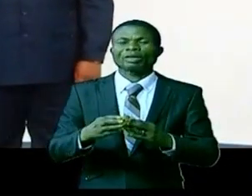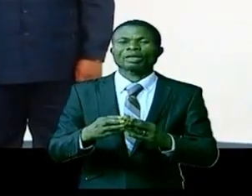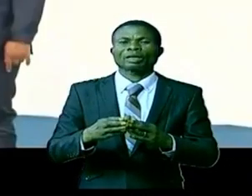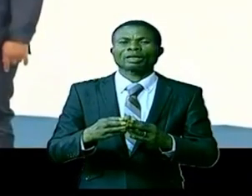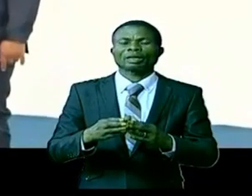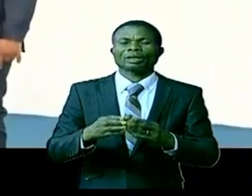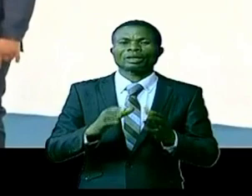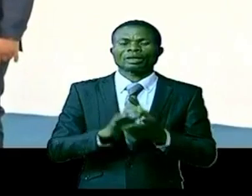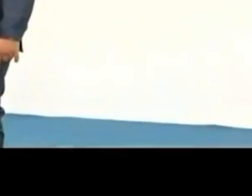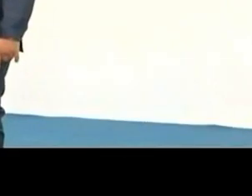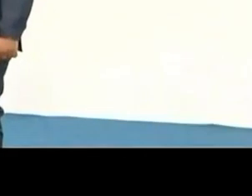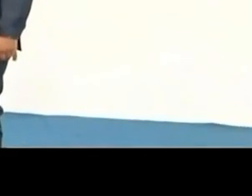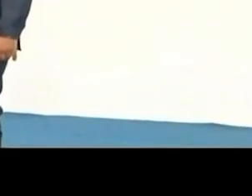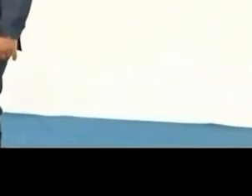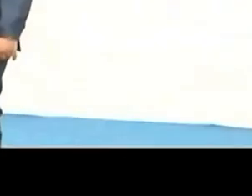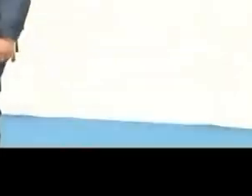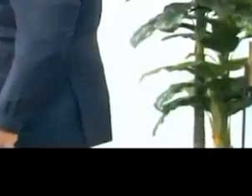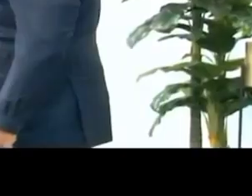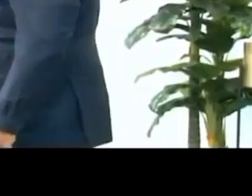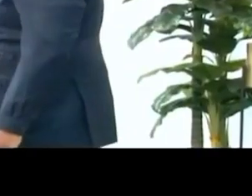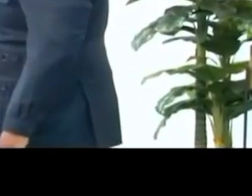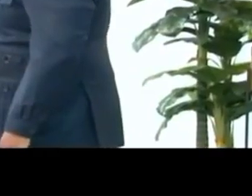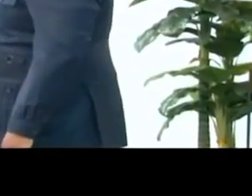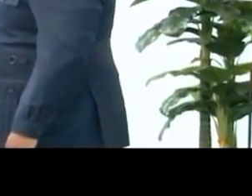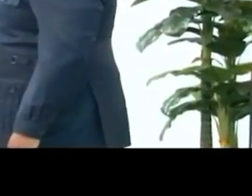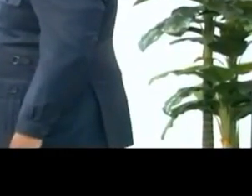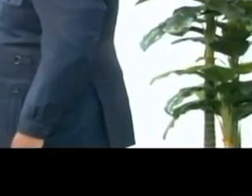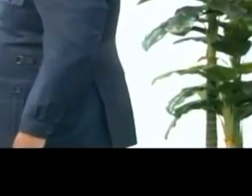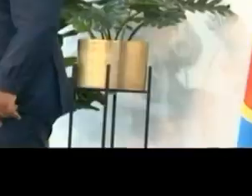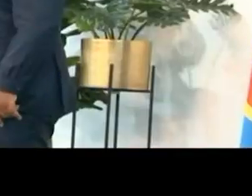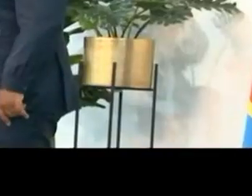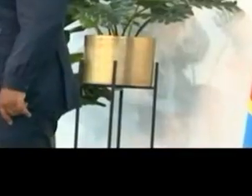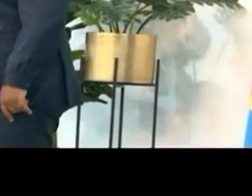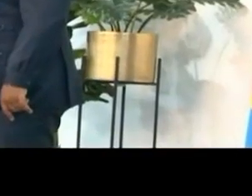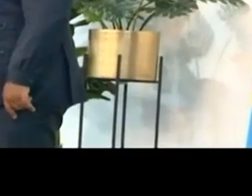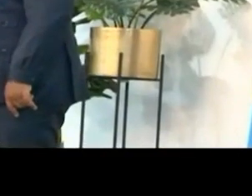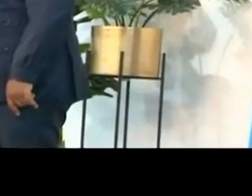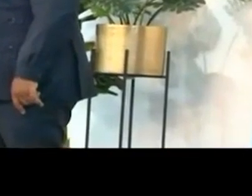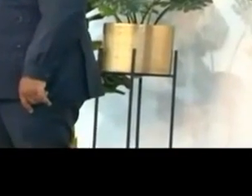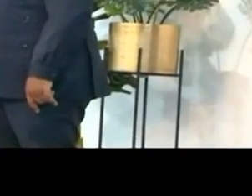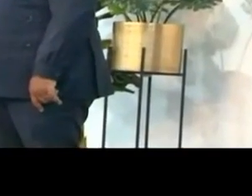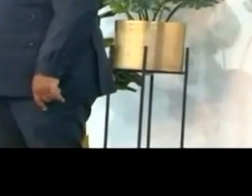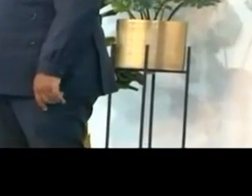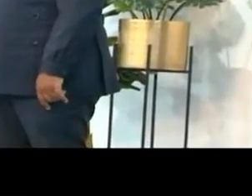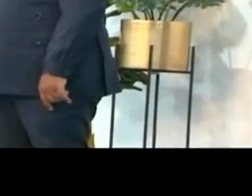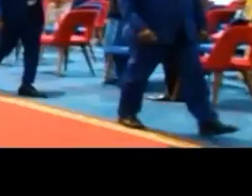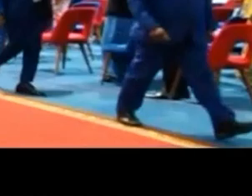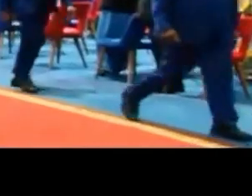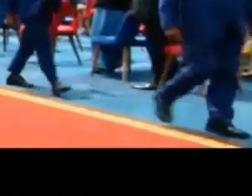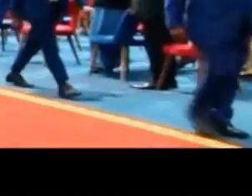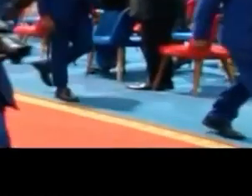des photos, tour à tour, les sénateurs avec le président de la République.